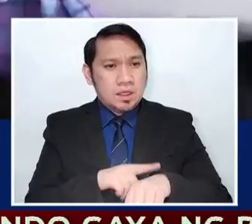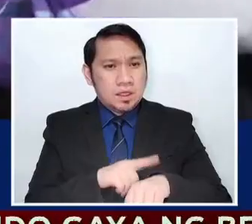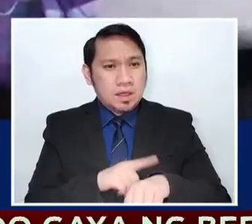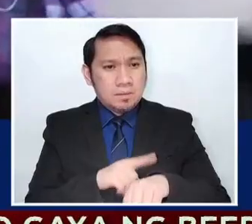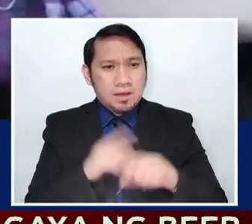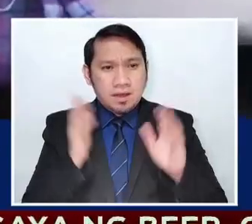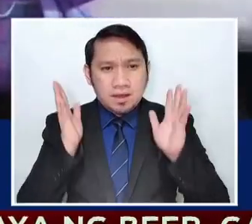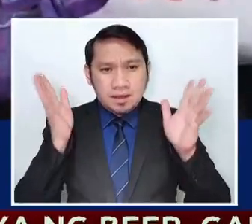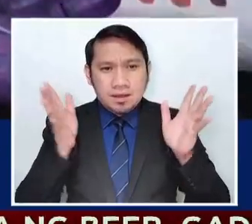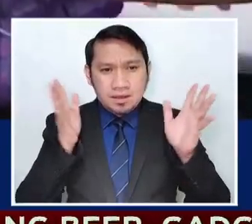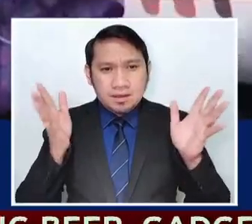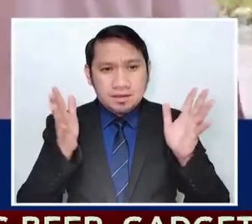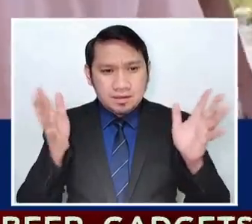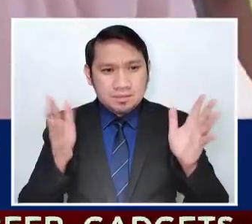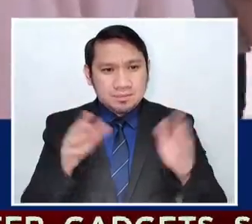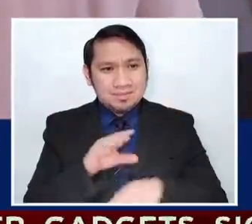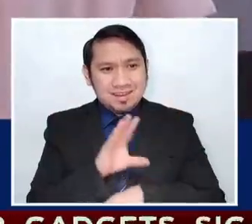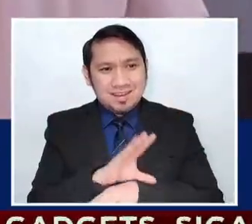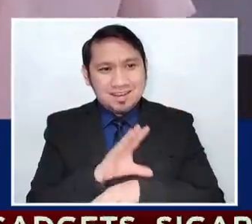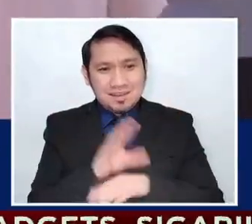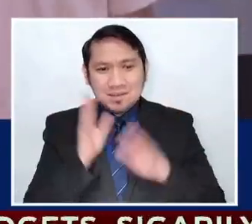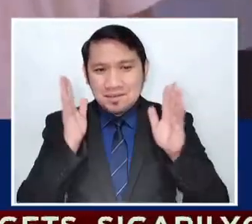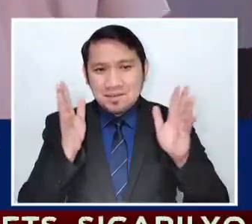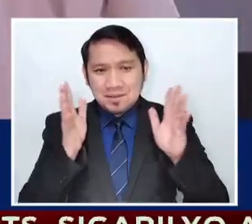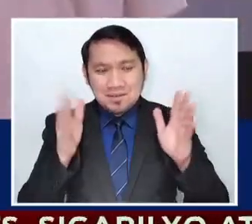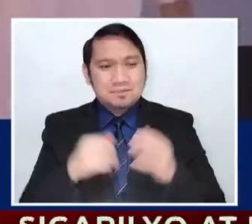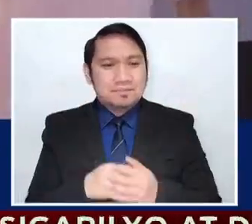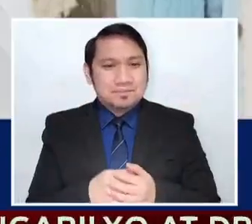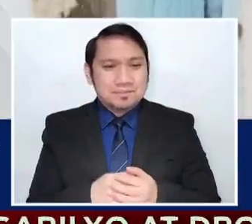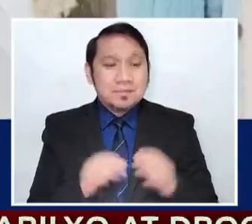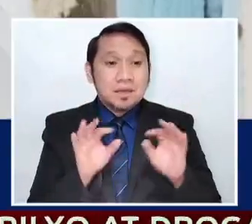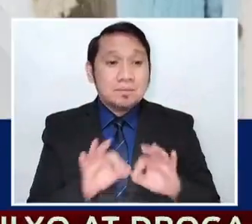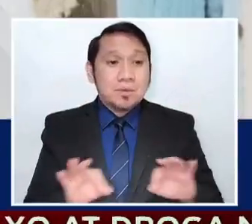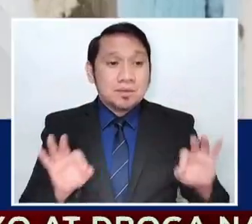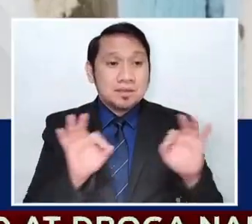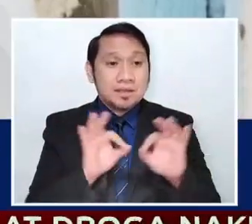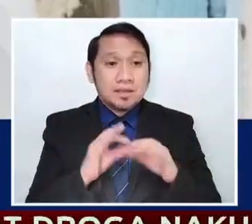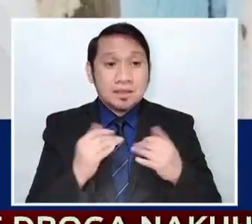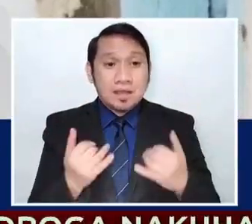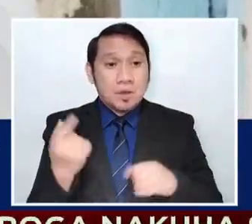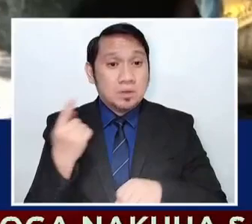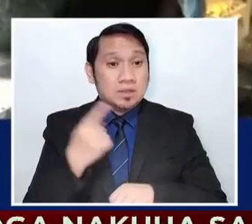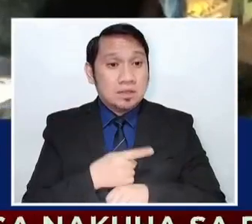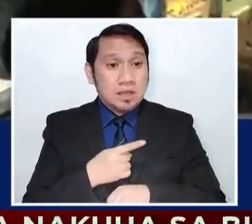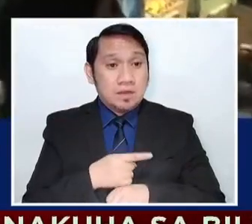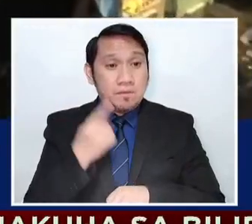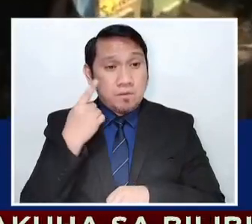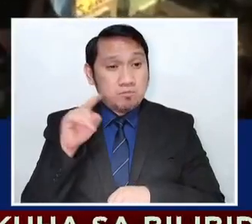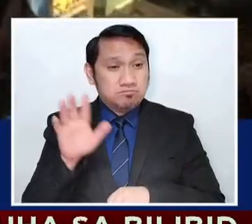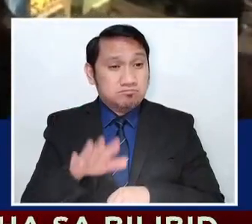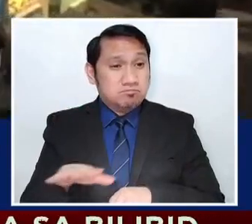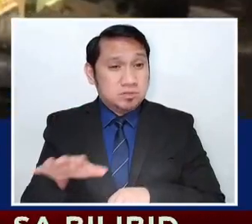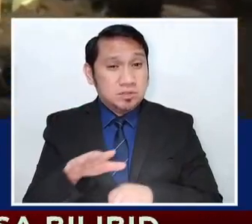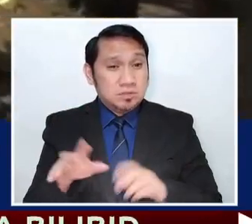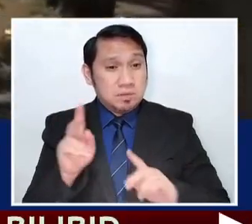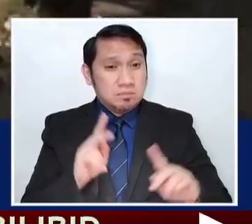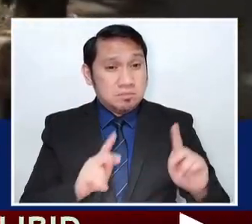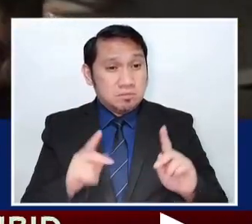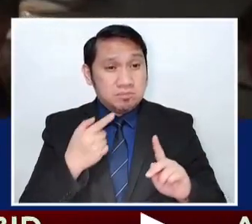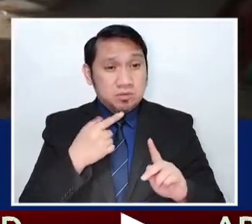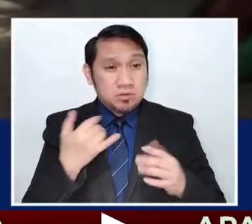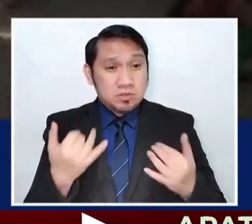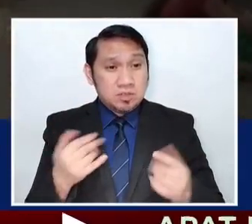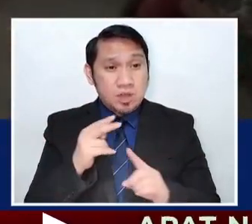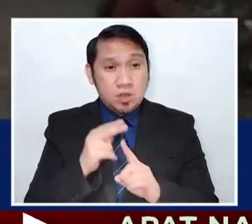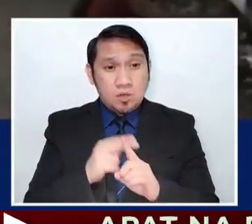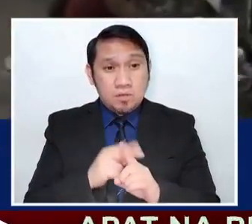usapan, ang chismisa. Importante ang araw na ito sa mga taga-Angono dahil ngayong Nobyembre 2, mismong araw ng